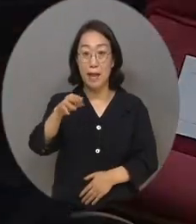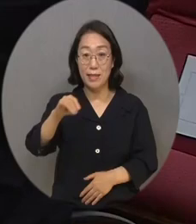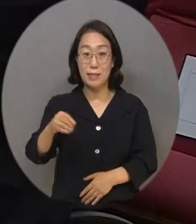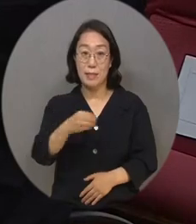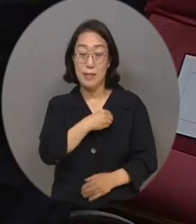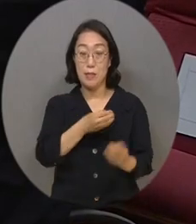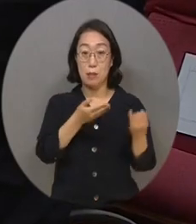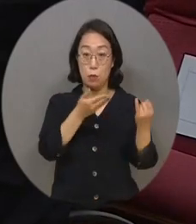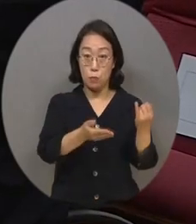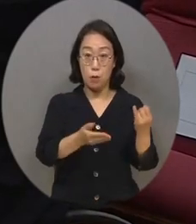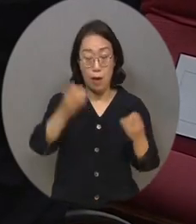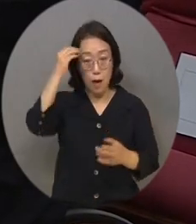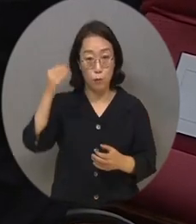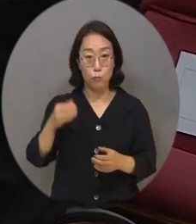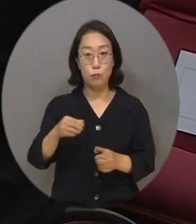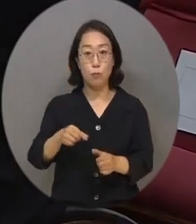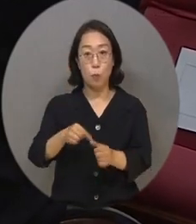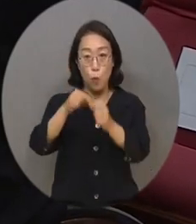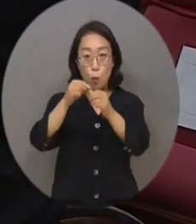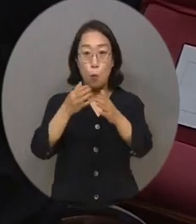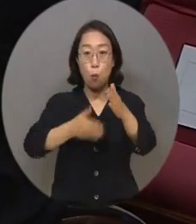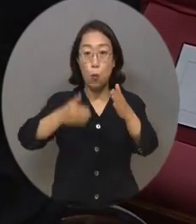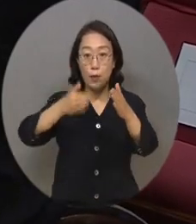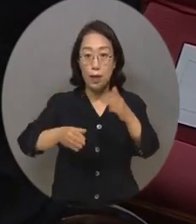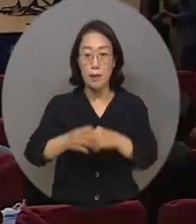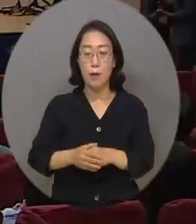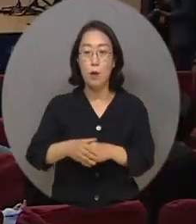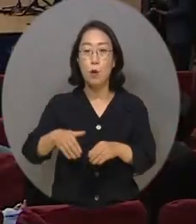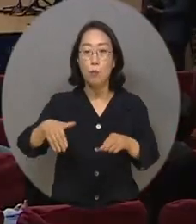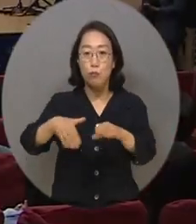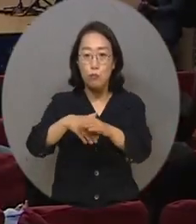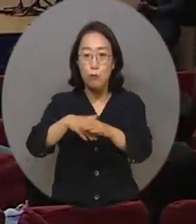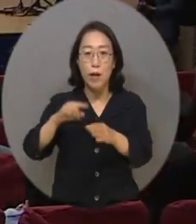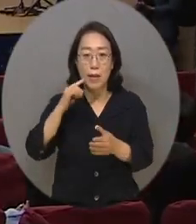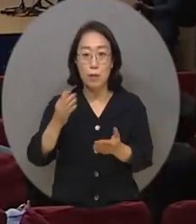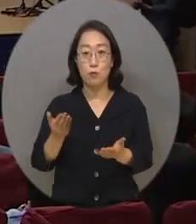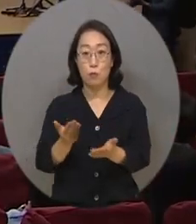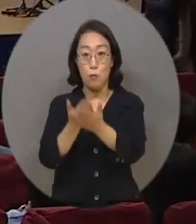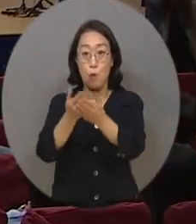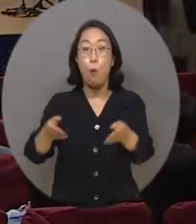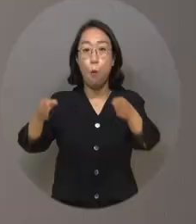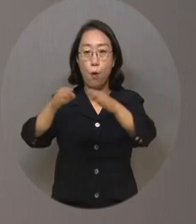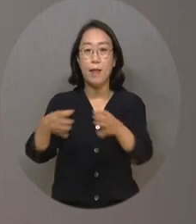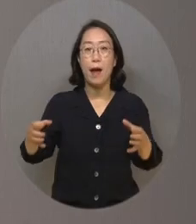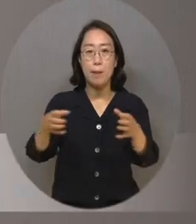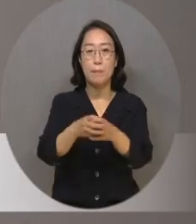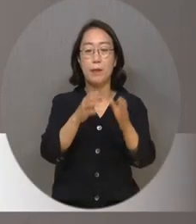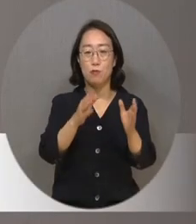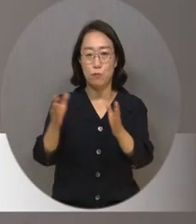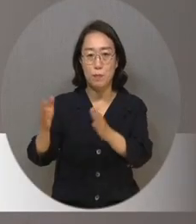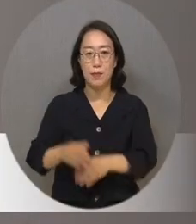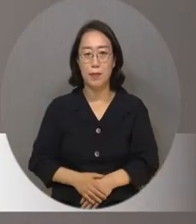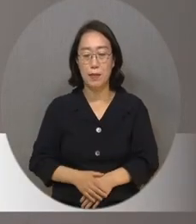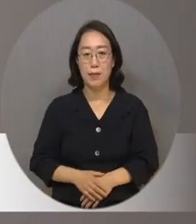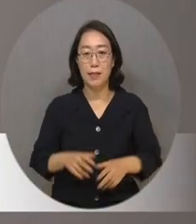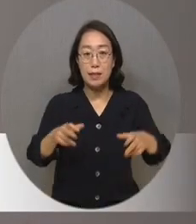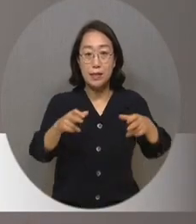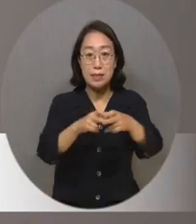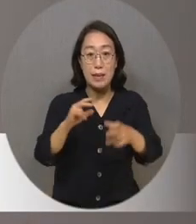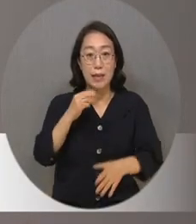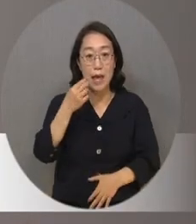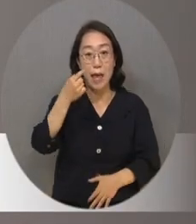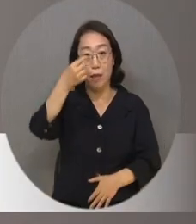의원과 한국장애인고용공단, 한국장애인문화예술원이 공동 주최했습니다. 장애예술이